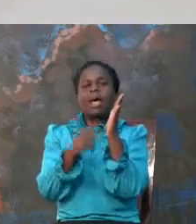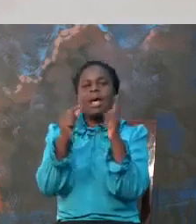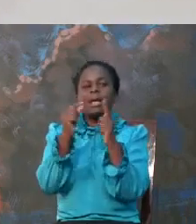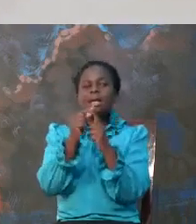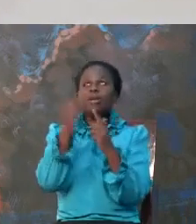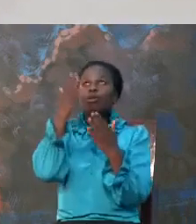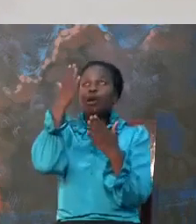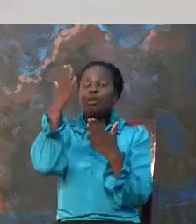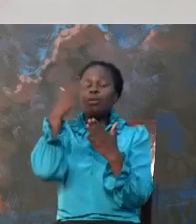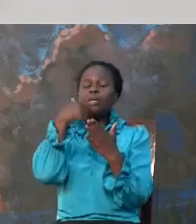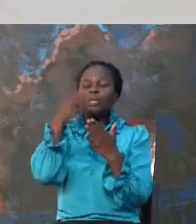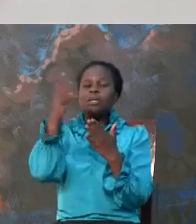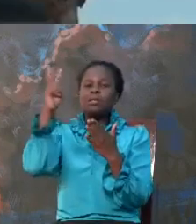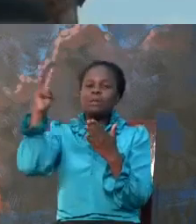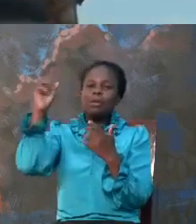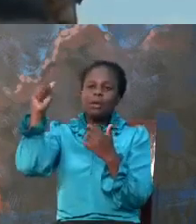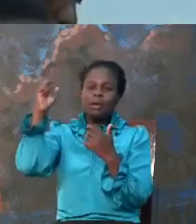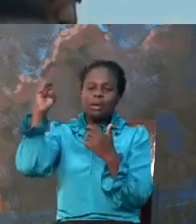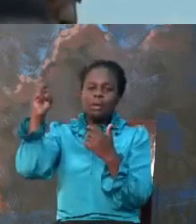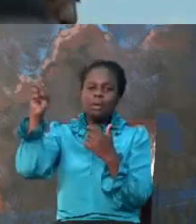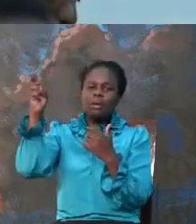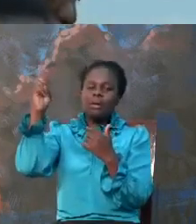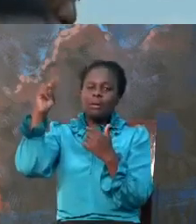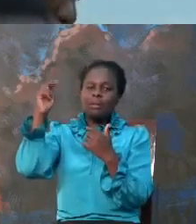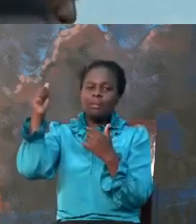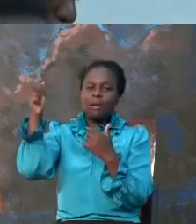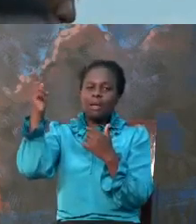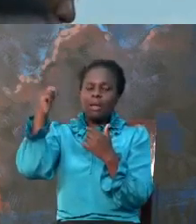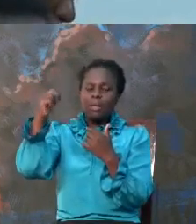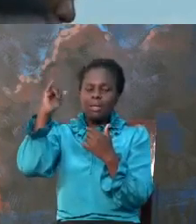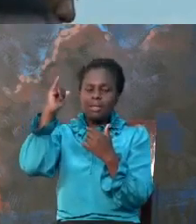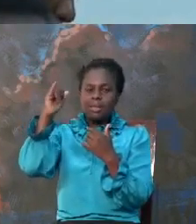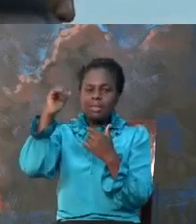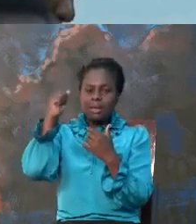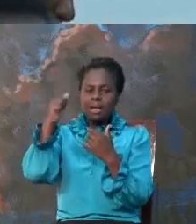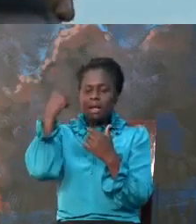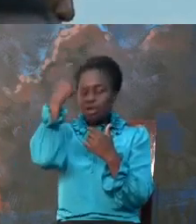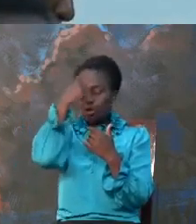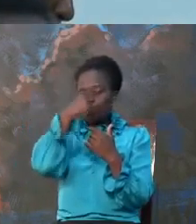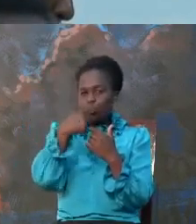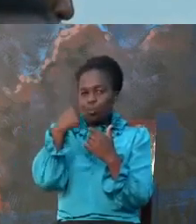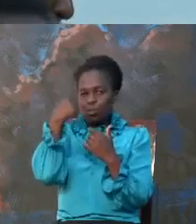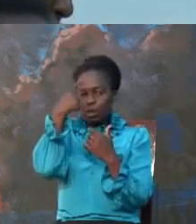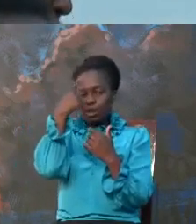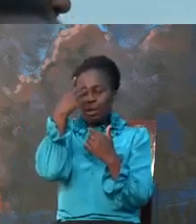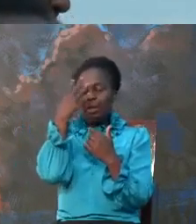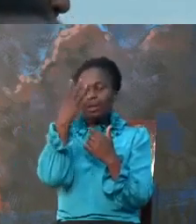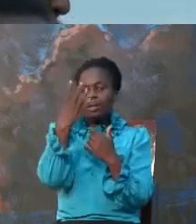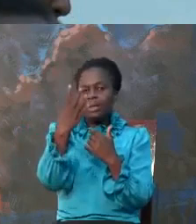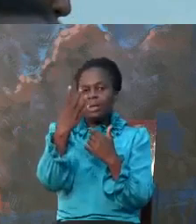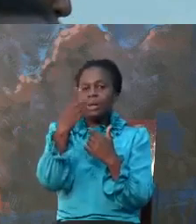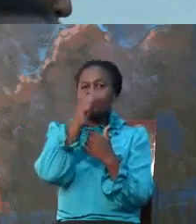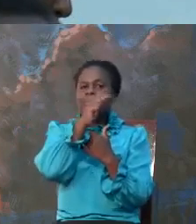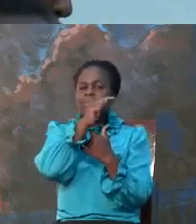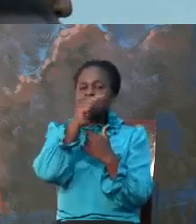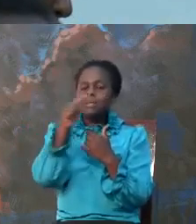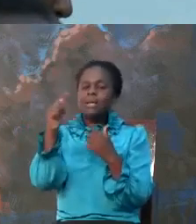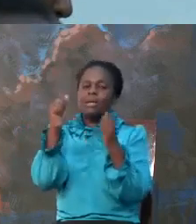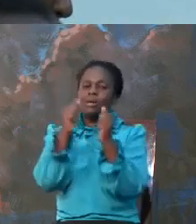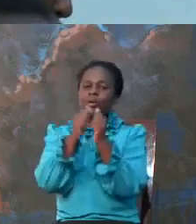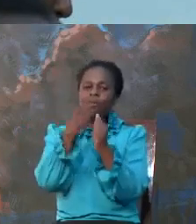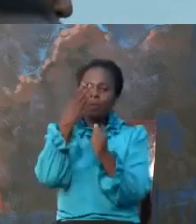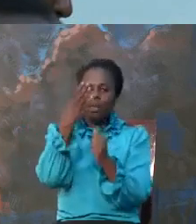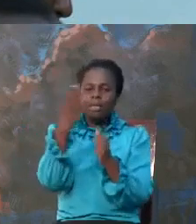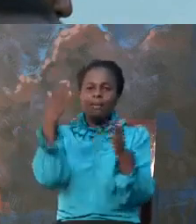Mungu linasema. Ibrania sura ya 10. Sorry, Ibrania sura ya 4. Ibrania sura ya 4 mstari wa 14